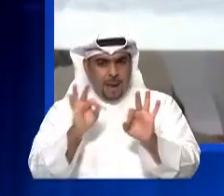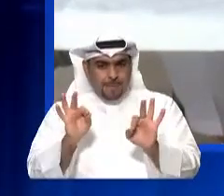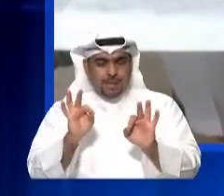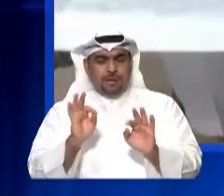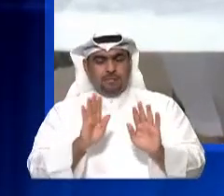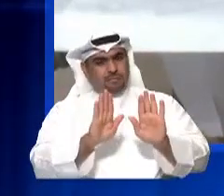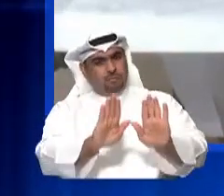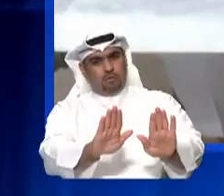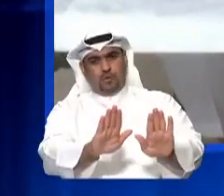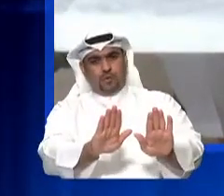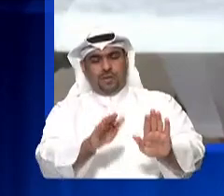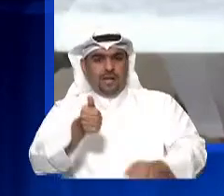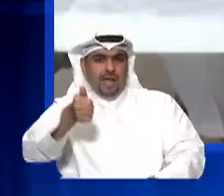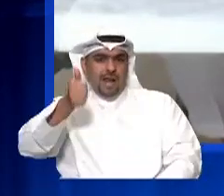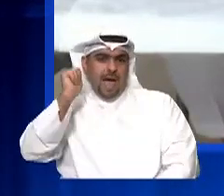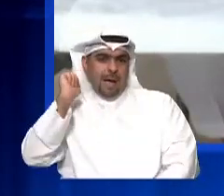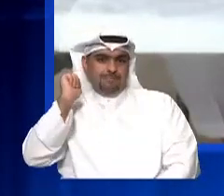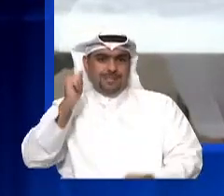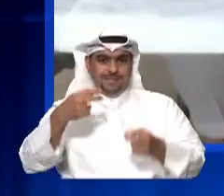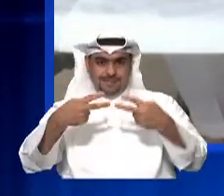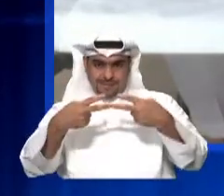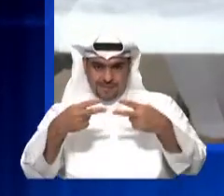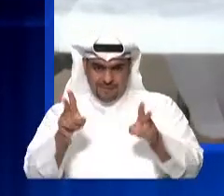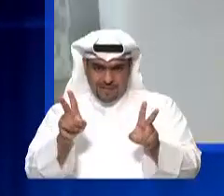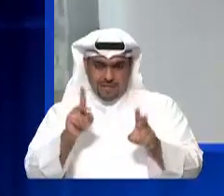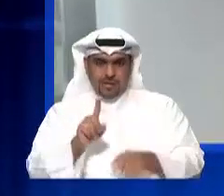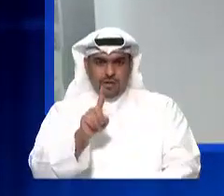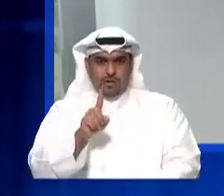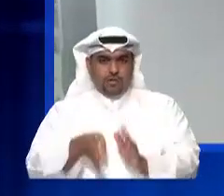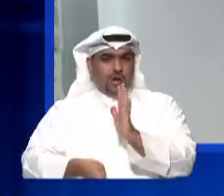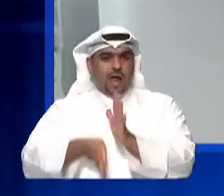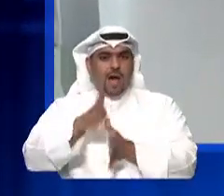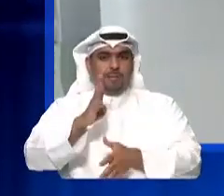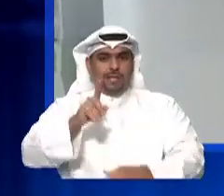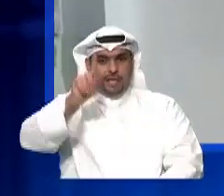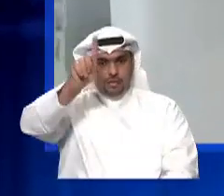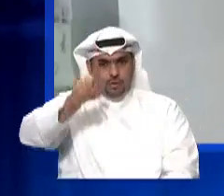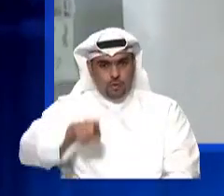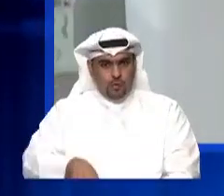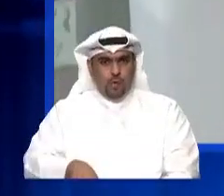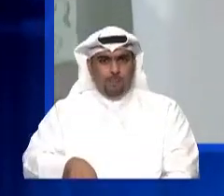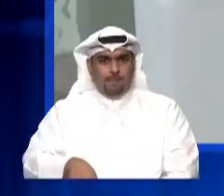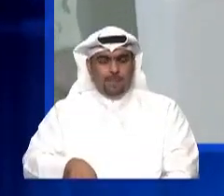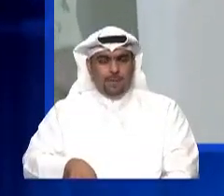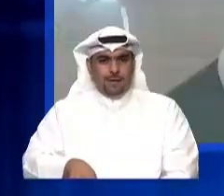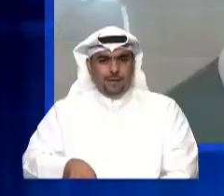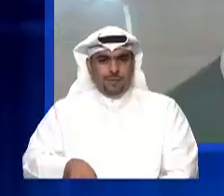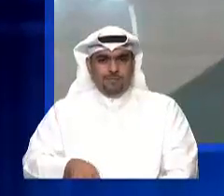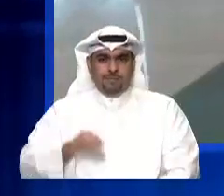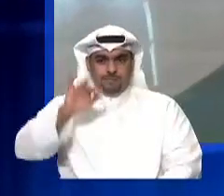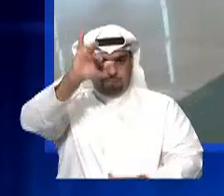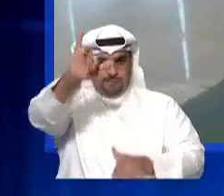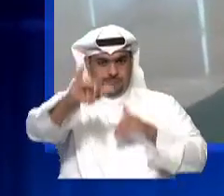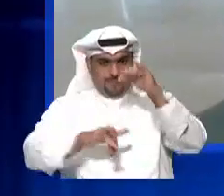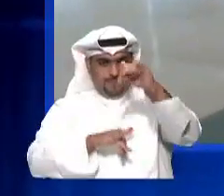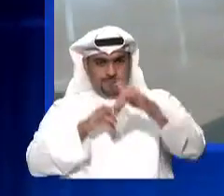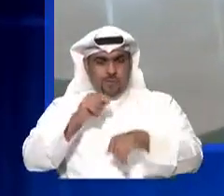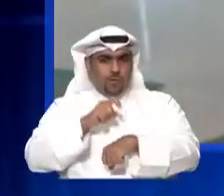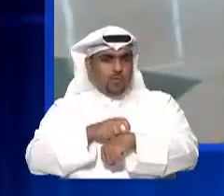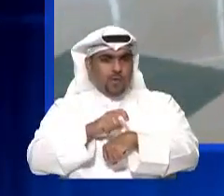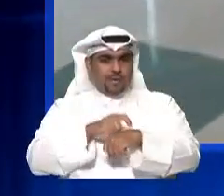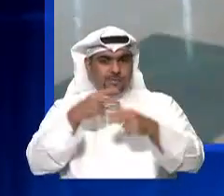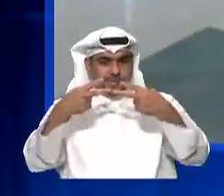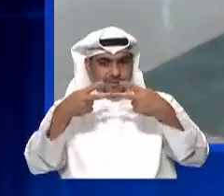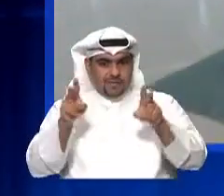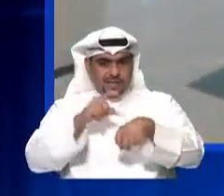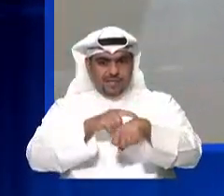كان اليوم الأول، راح تكون على مدار أسبوعين 14 يوم، من 10 إلى 14 يوم تحديدا. أوقات العمل من 10 صباحا